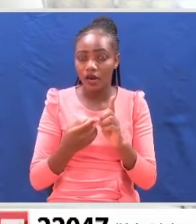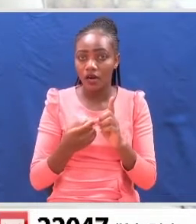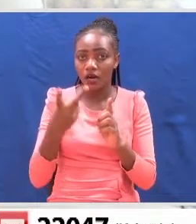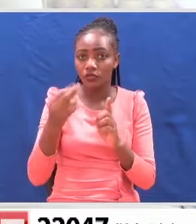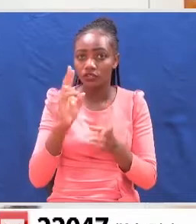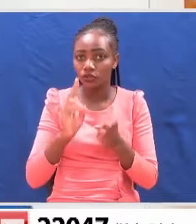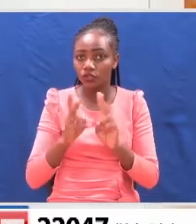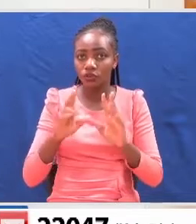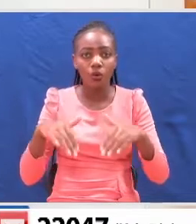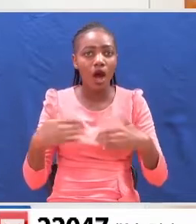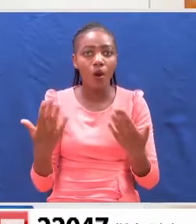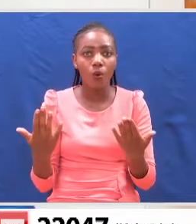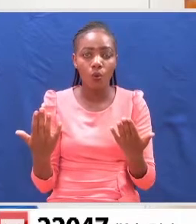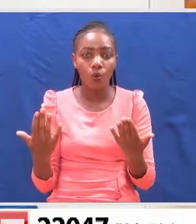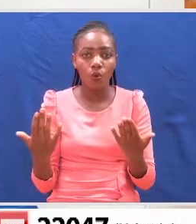2020 umekuwaje?